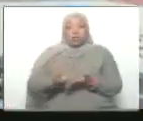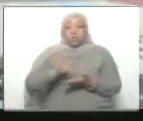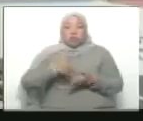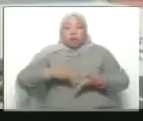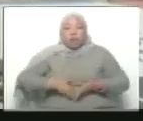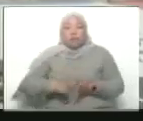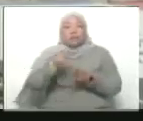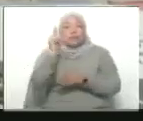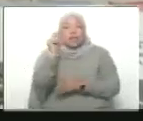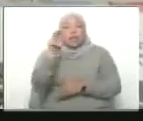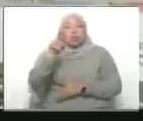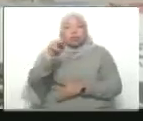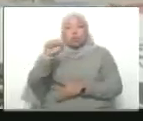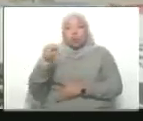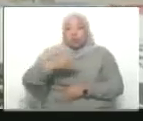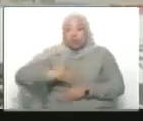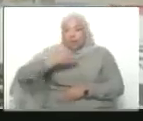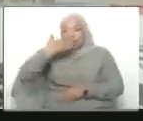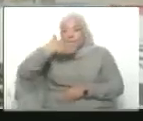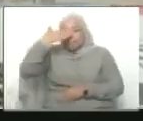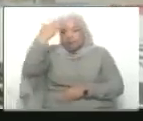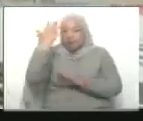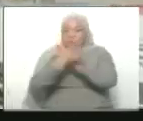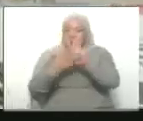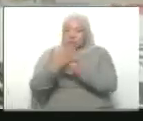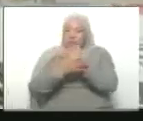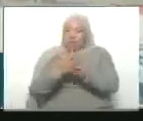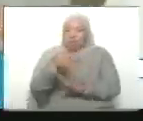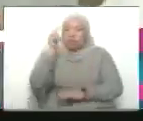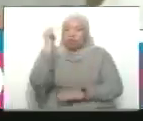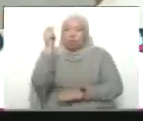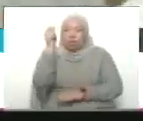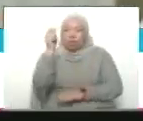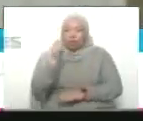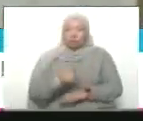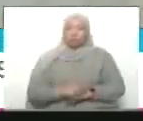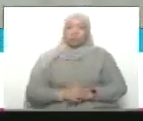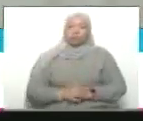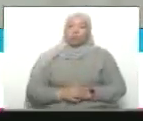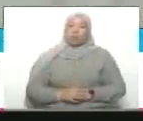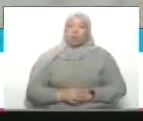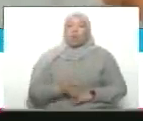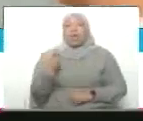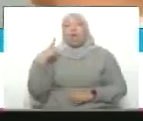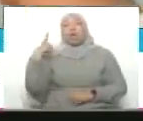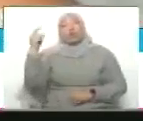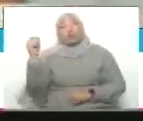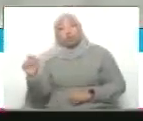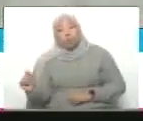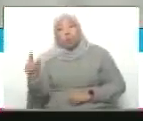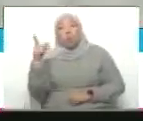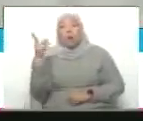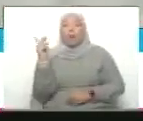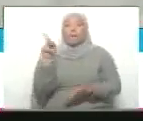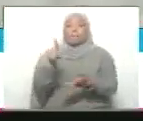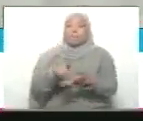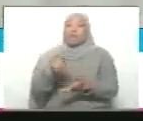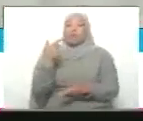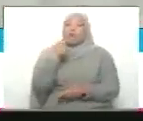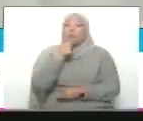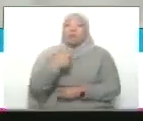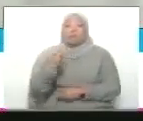Túnez. Je vous dis franchement, monsieur le président, je me sens à l'aise, je suis très bien, je me sens bien ici. Para ser sincero,